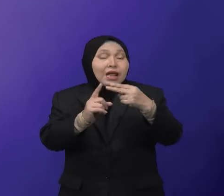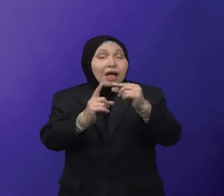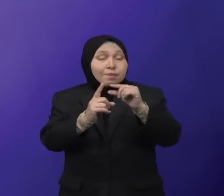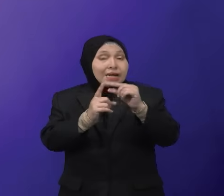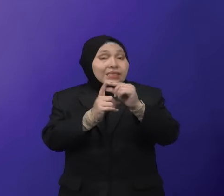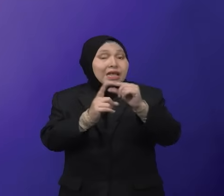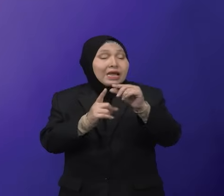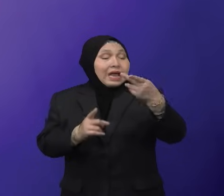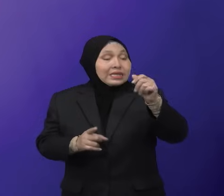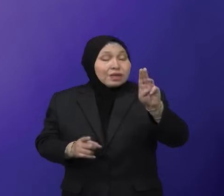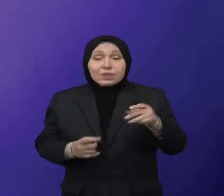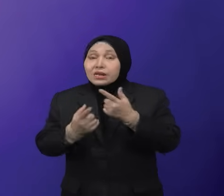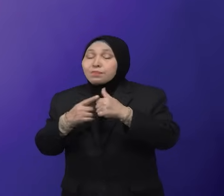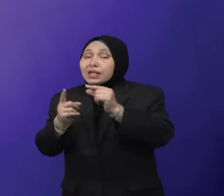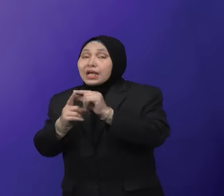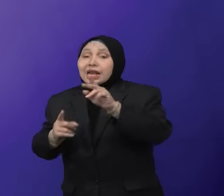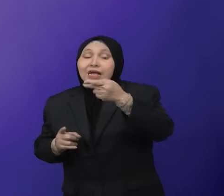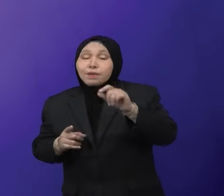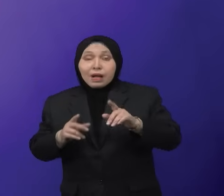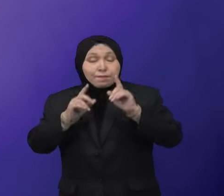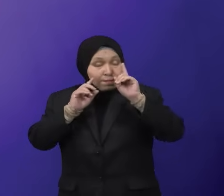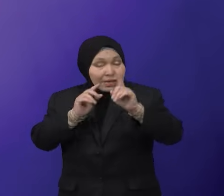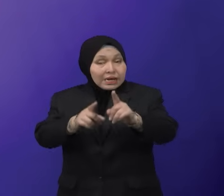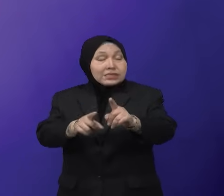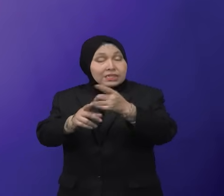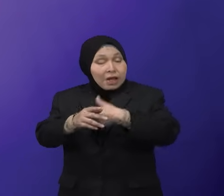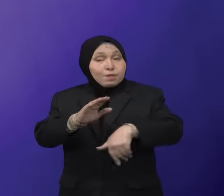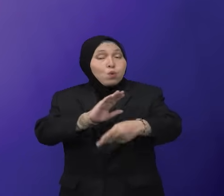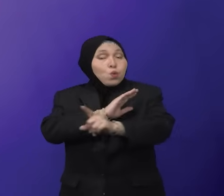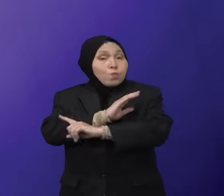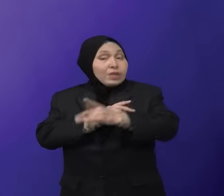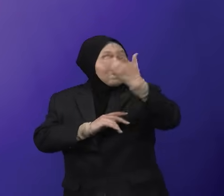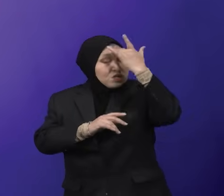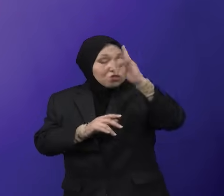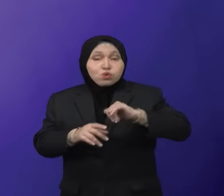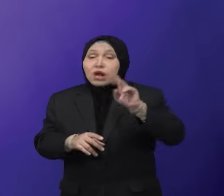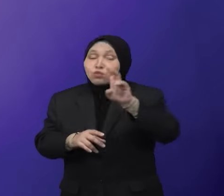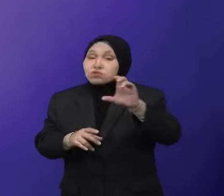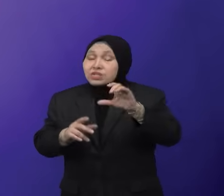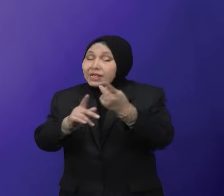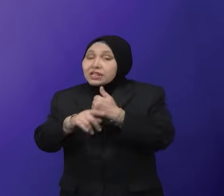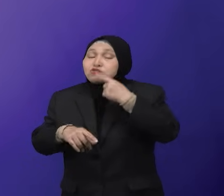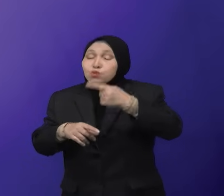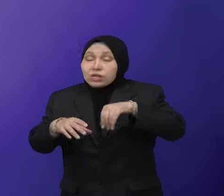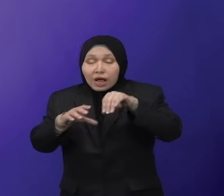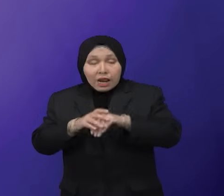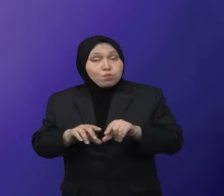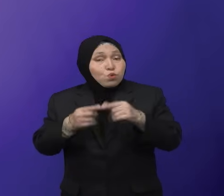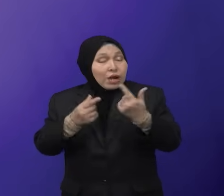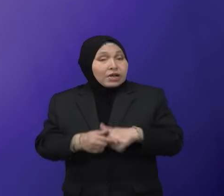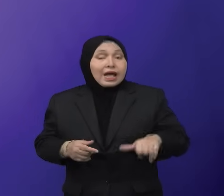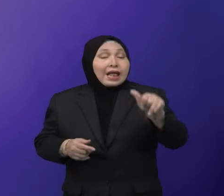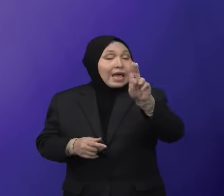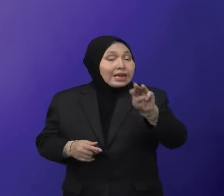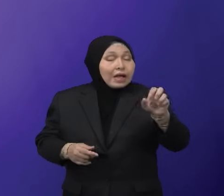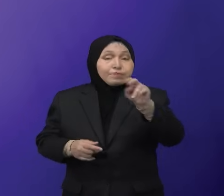kata akar hakama, memerintah, menghukum dan bijaksana. 200 kali disebut di dalam Al-Quran, muncul dalam surah Al-An'am,